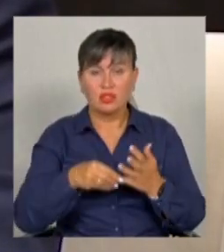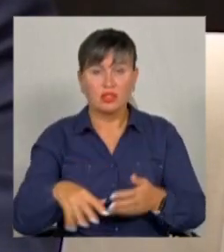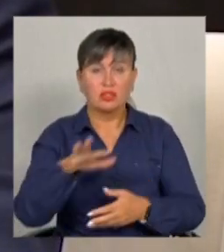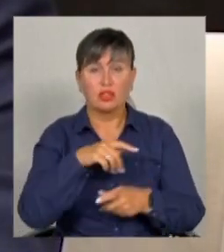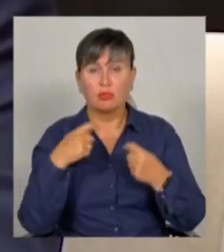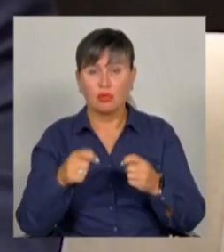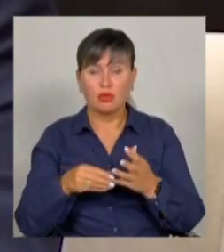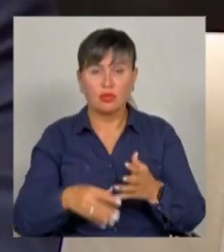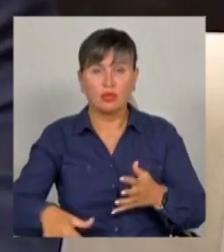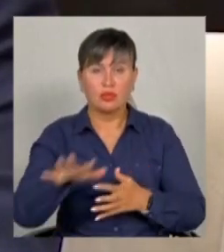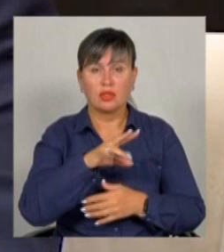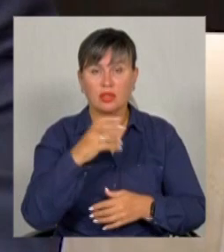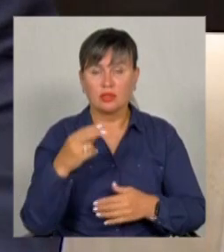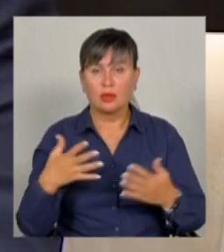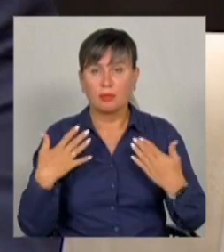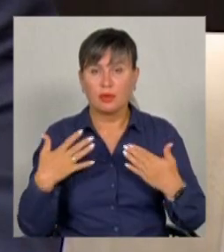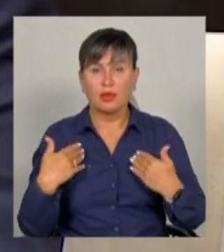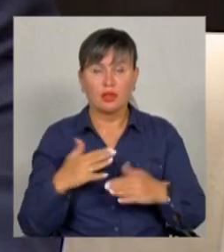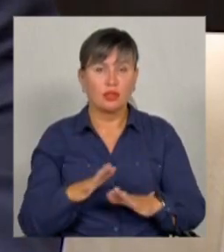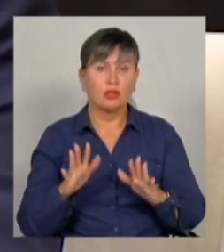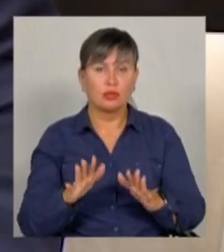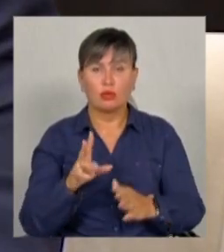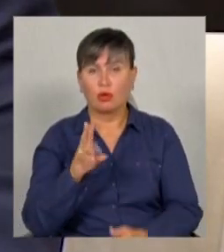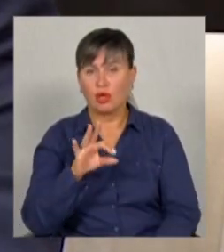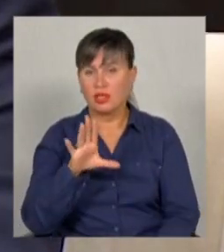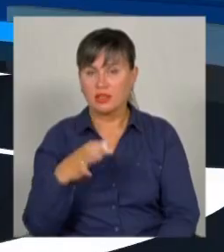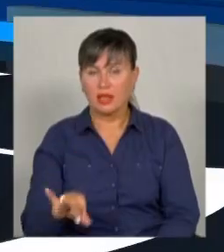на всей территории национального парка, а не только Кольсай.